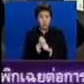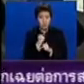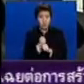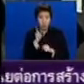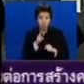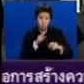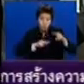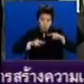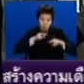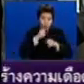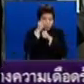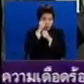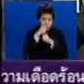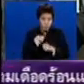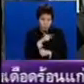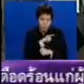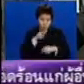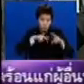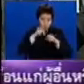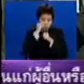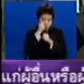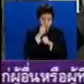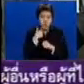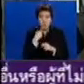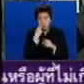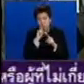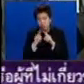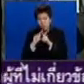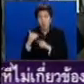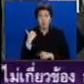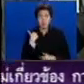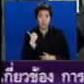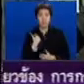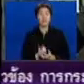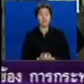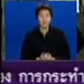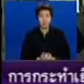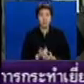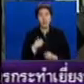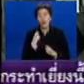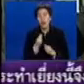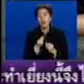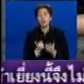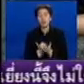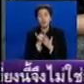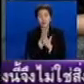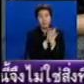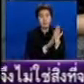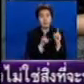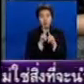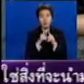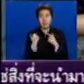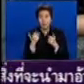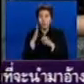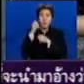ขามาดูแลม็อบแล้วก็เพื่อความปลอดภัยของม็อบด้วยแล้วก็ของบ้านเมืองด้วยครับ